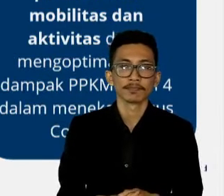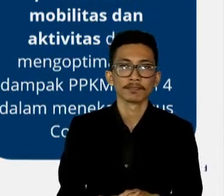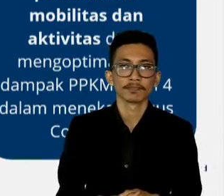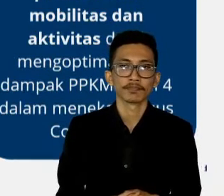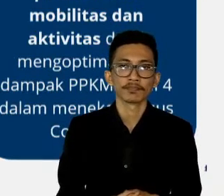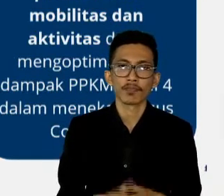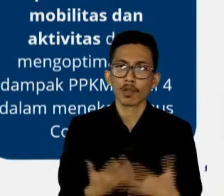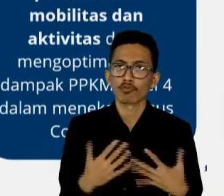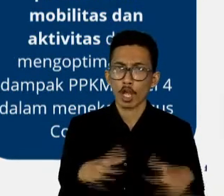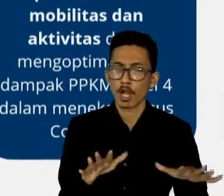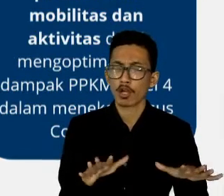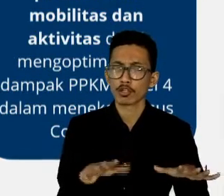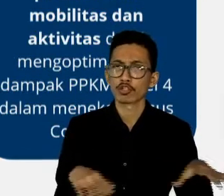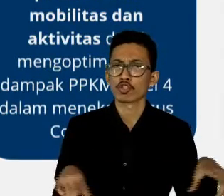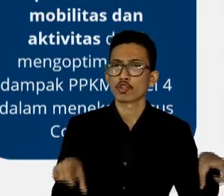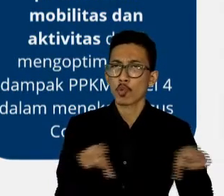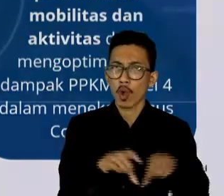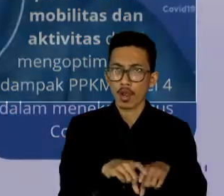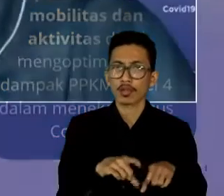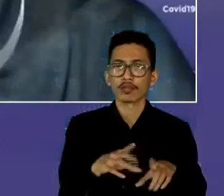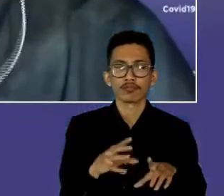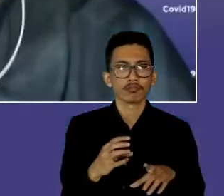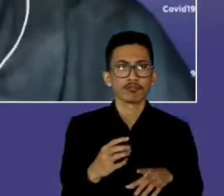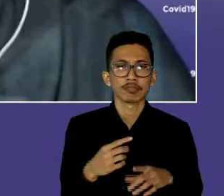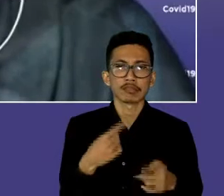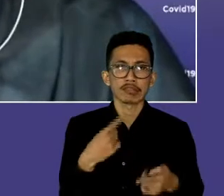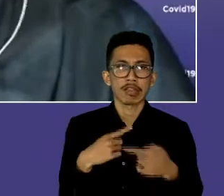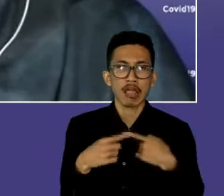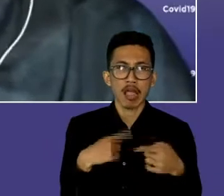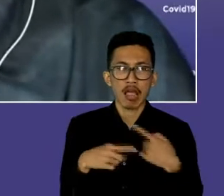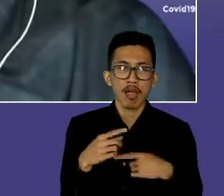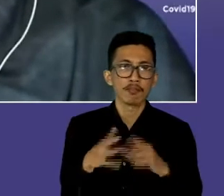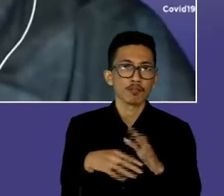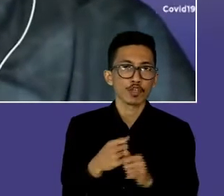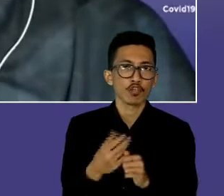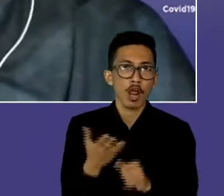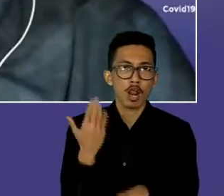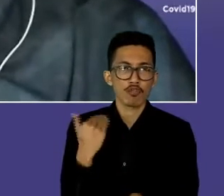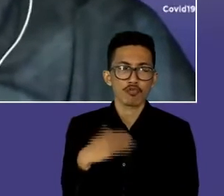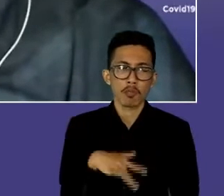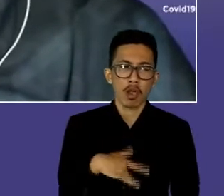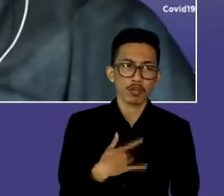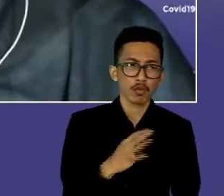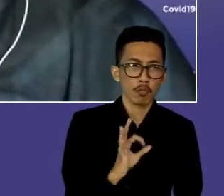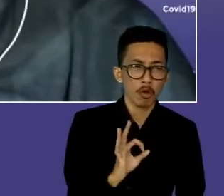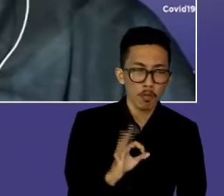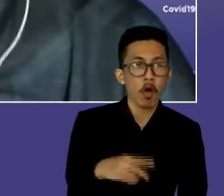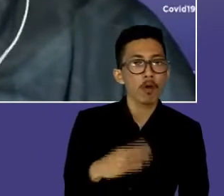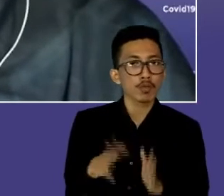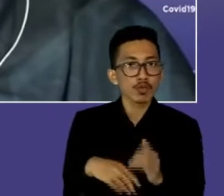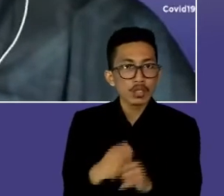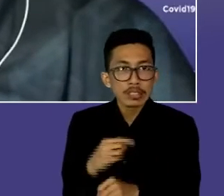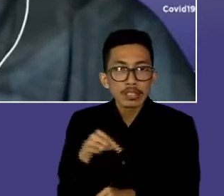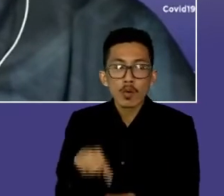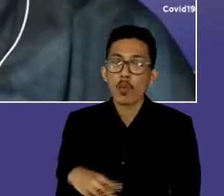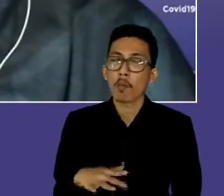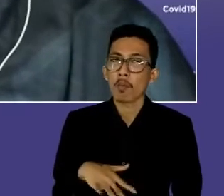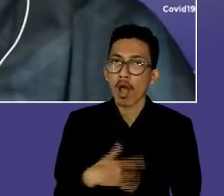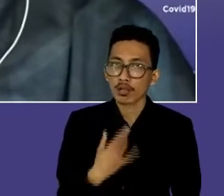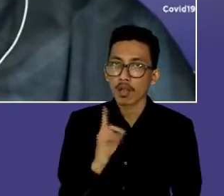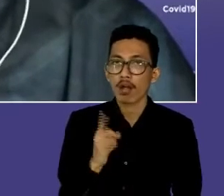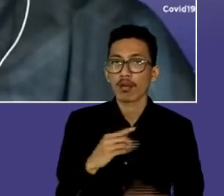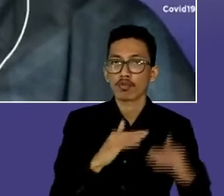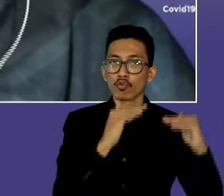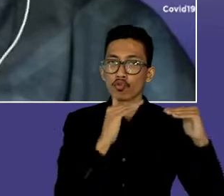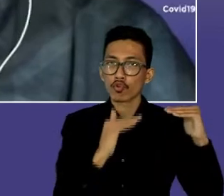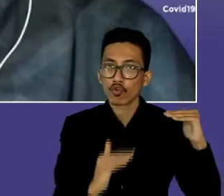sudah sesuai dengan apa yang diceritakan minggu lalu ya. Minggu lalu belum kerasa, memang sekarang minggu ini sudah mulai kerasa. Dan